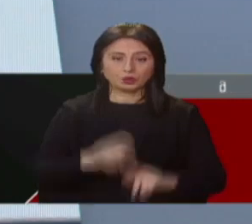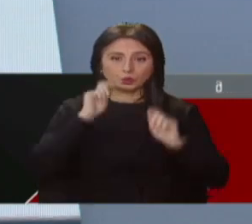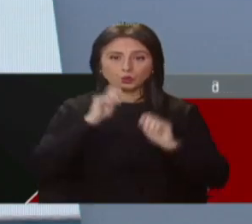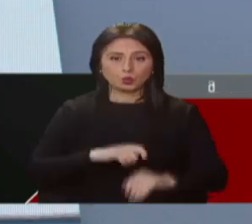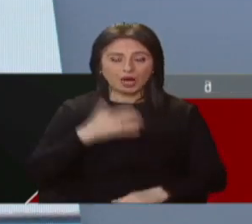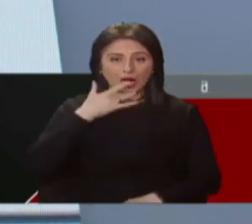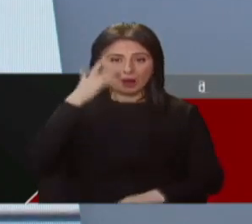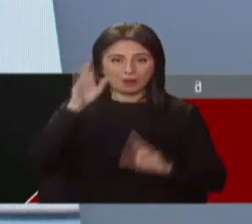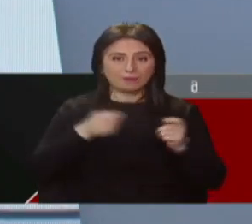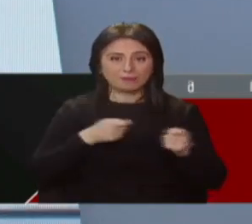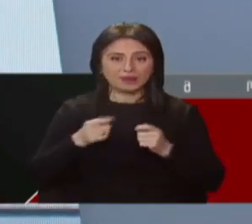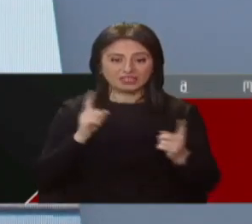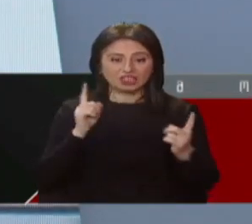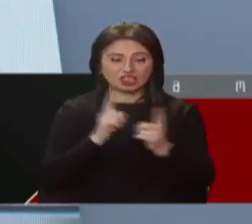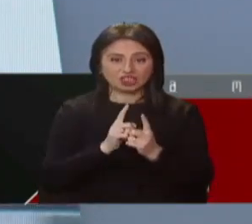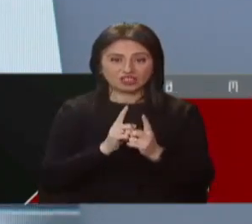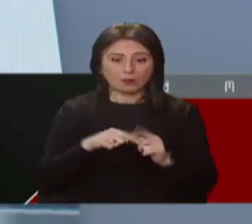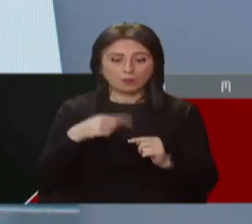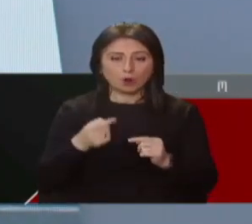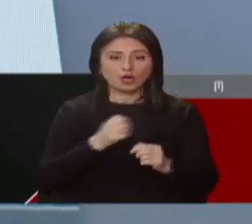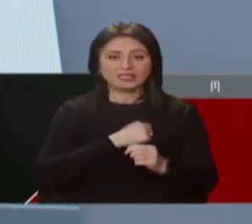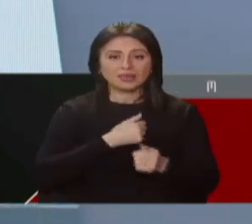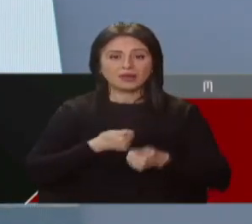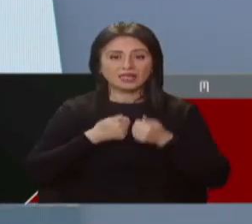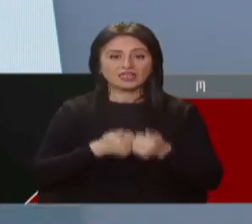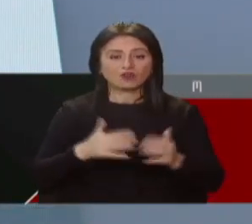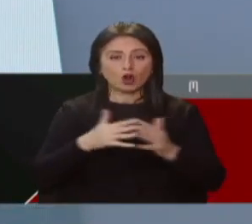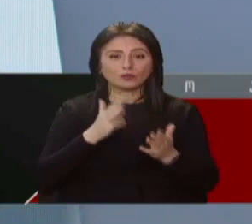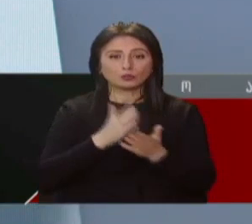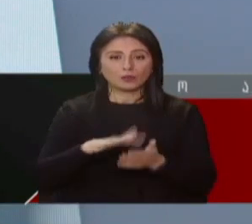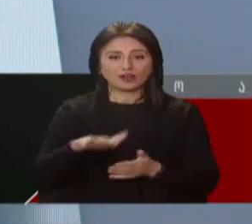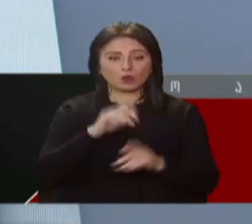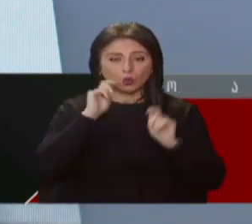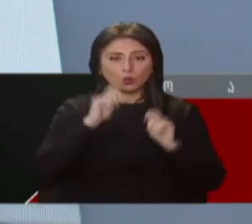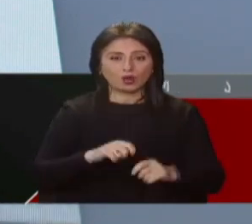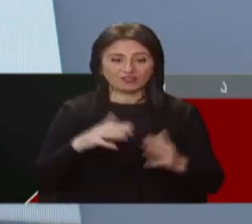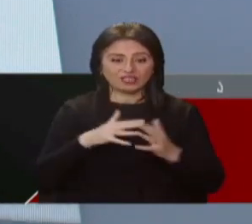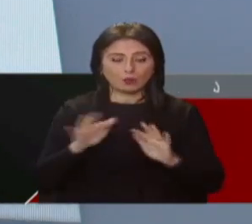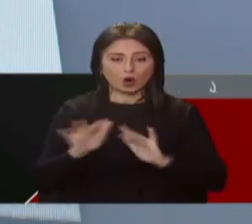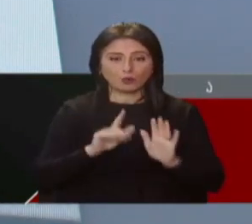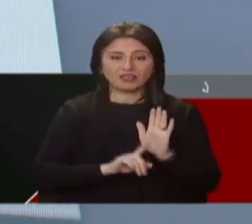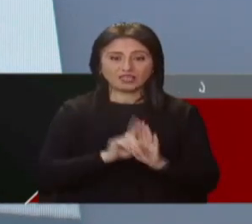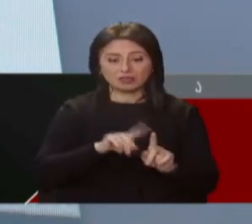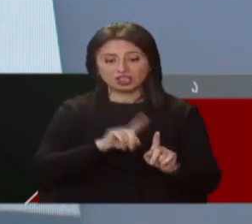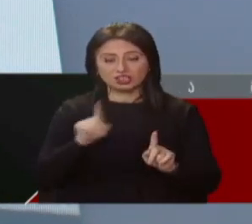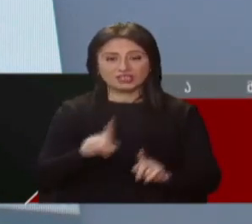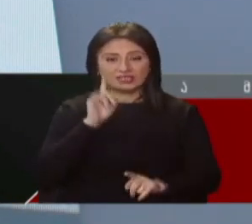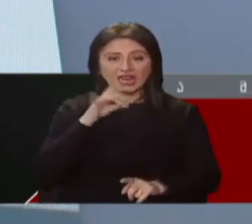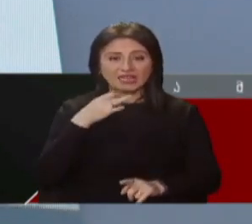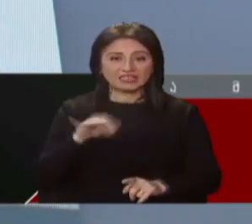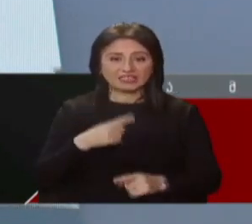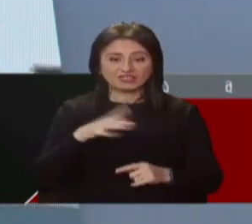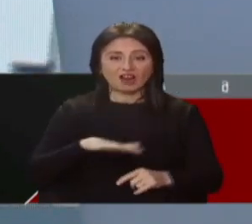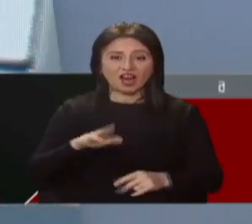უკრაინისა და ამერიკის პრეზიდენტების შეხვედრა და მორიგი სამხედრო დახმარება ომში მყოფ ქვეყანას უკრაინაში საომარი მოქმედებების დაწყების შემდეგ ვოლოდიმირ ზელენსკი